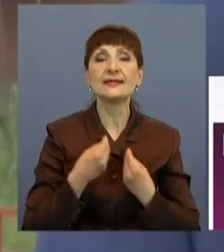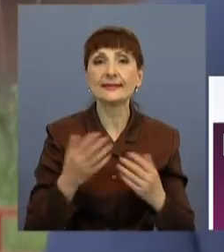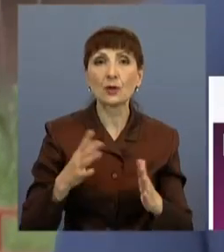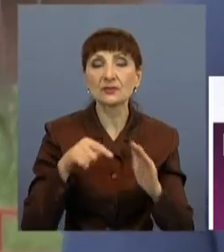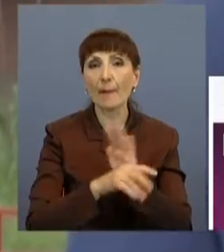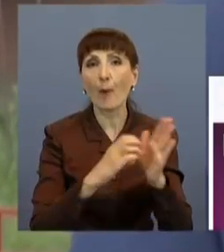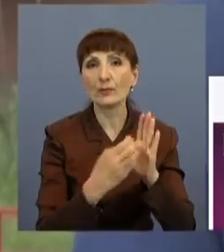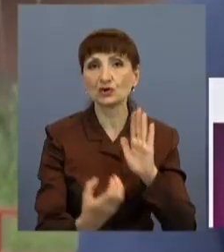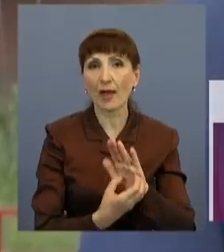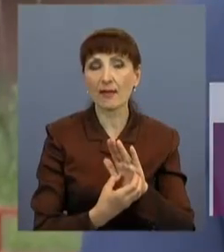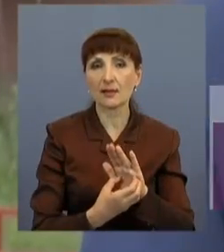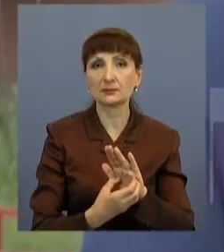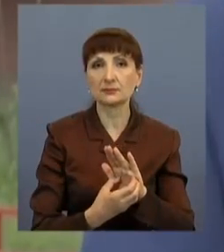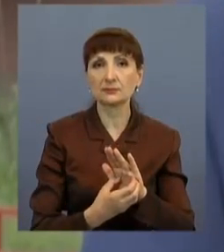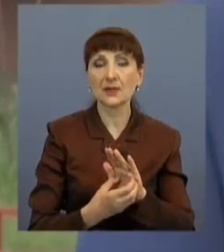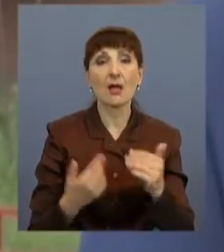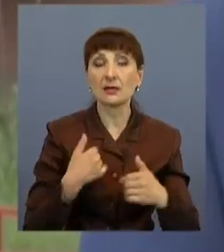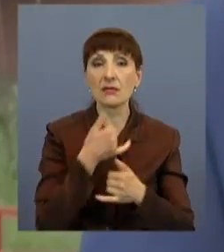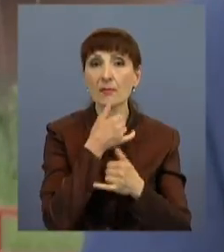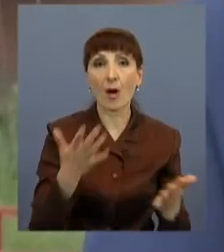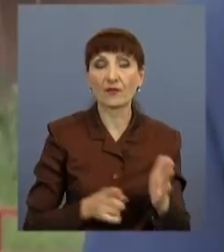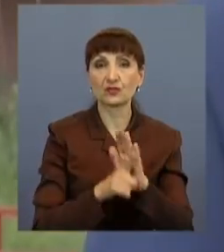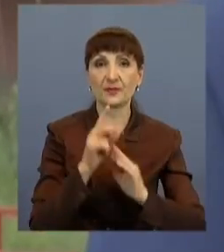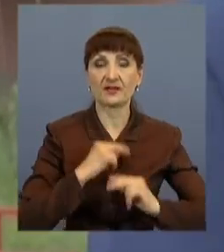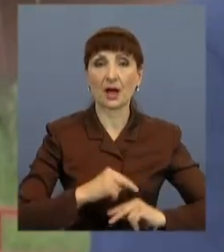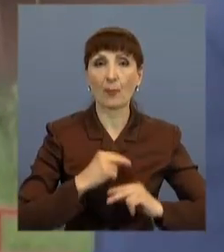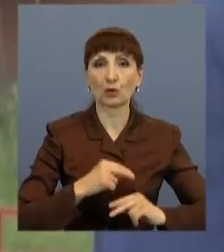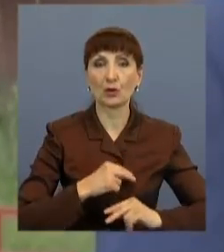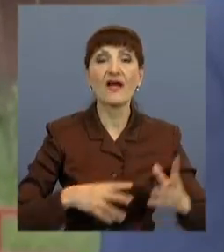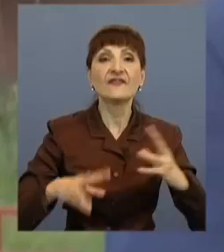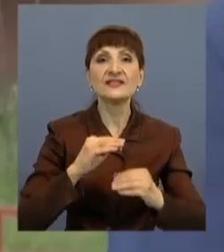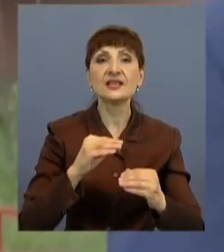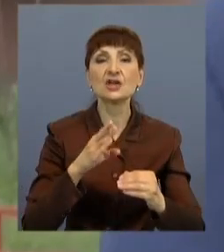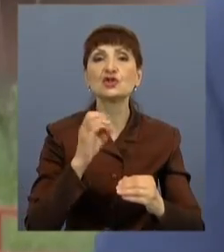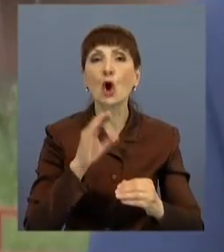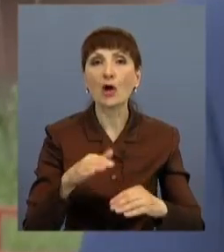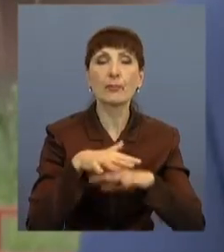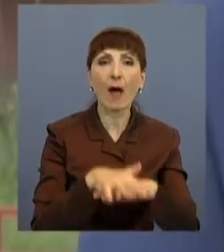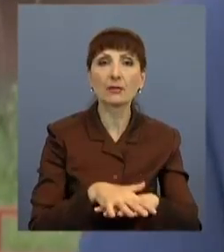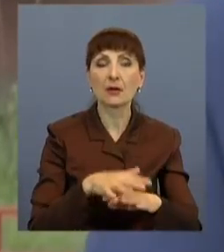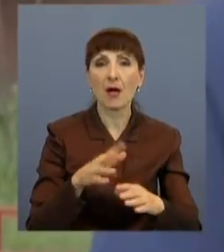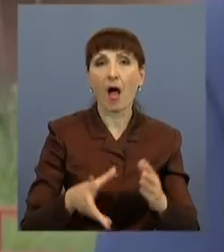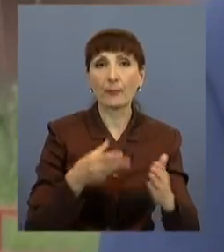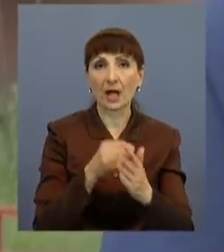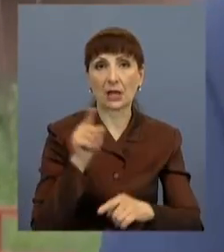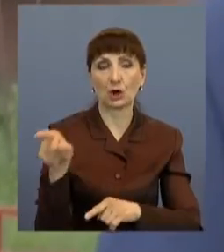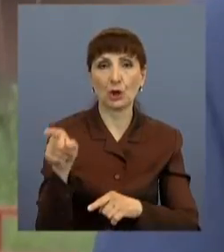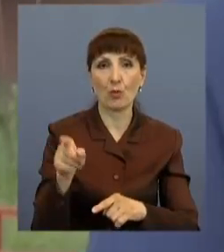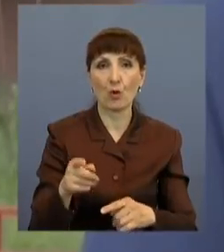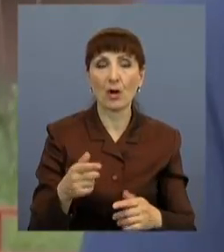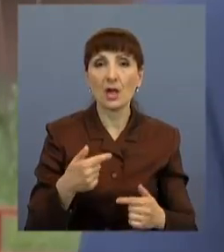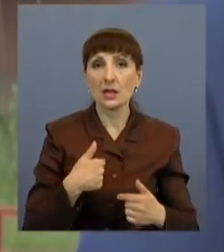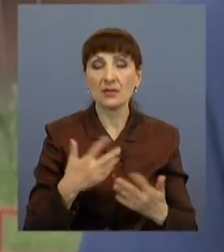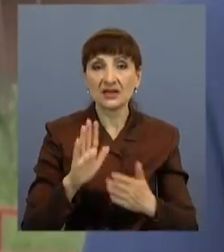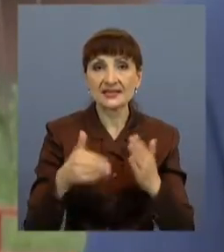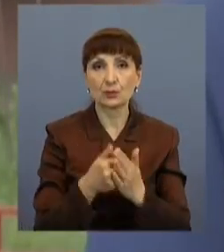тех помещений. Из-за этого я не могу вступить в должность, потому что все расчеты и счета, оплата идет к нему. Из-за этого мы как бы